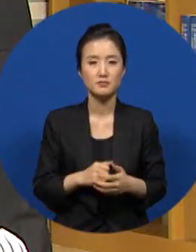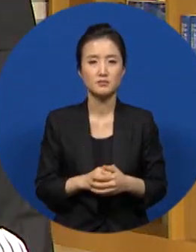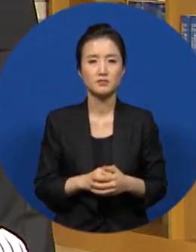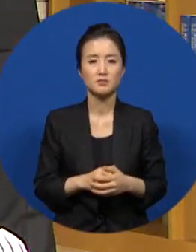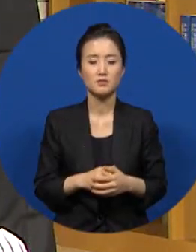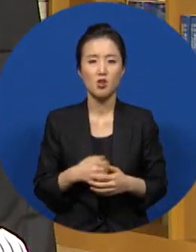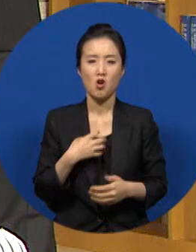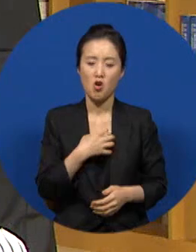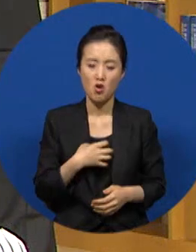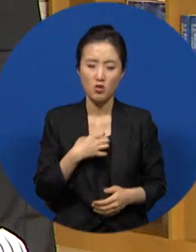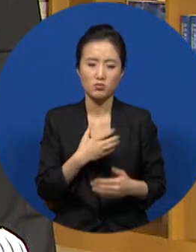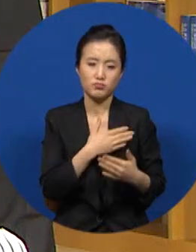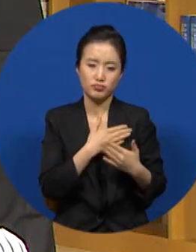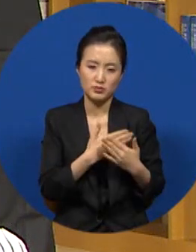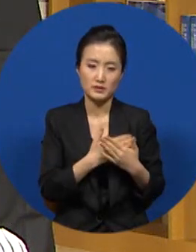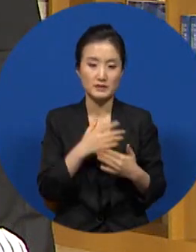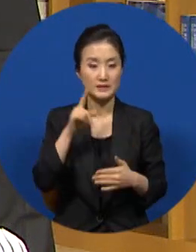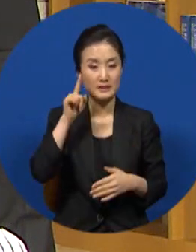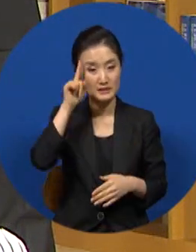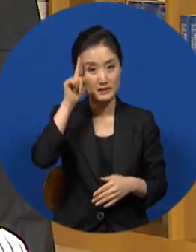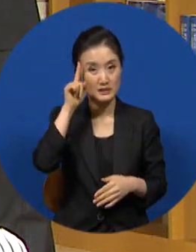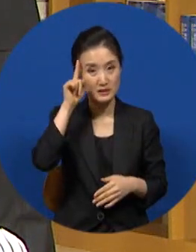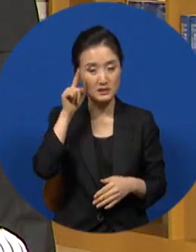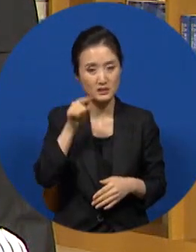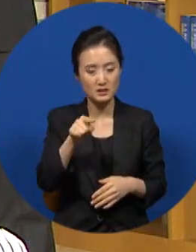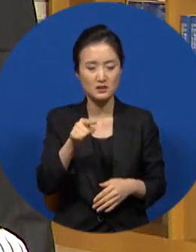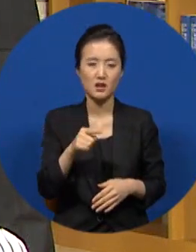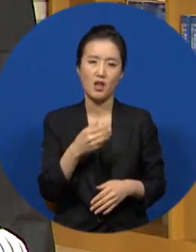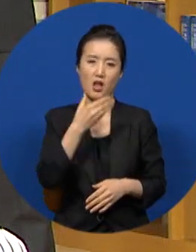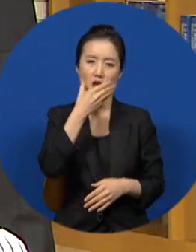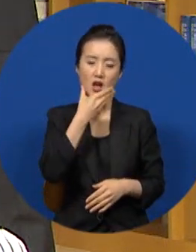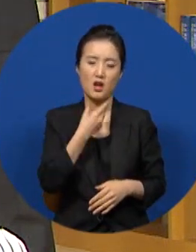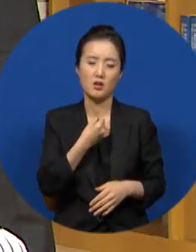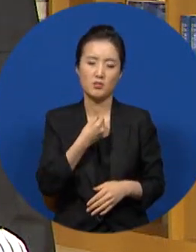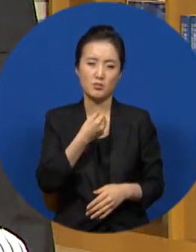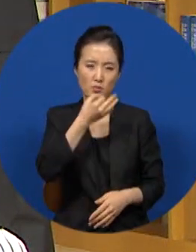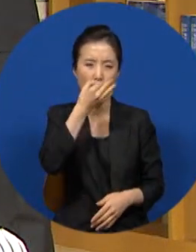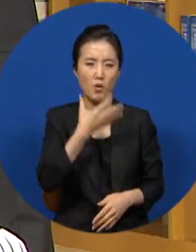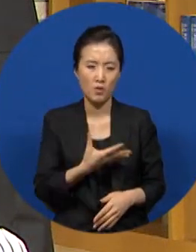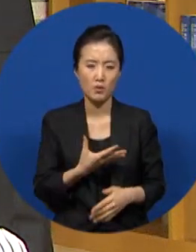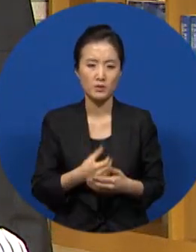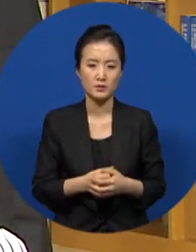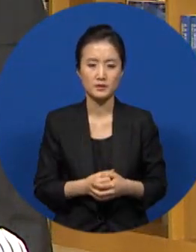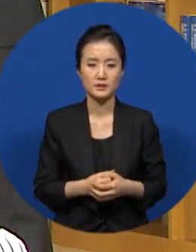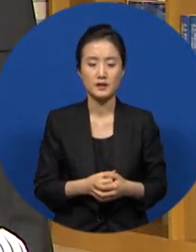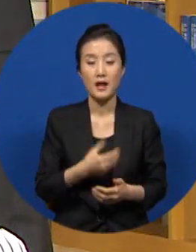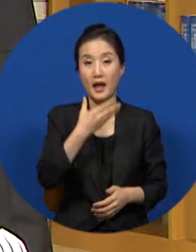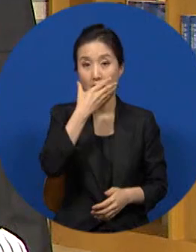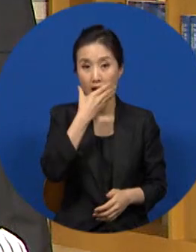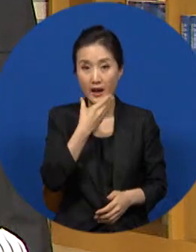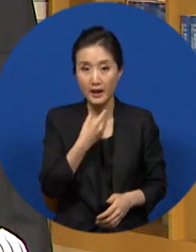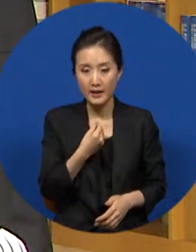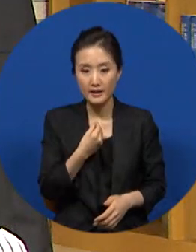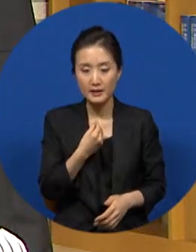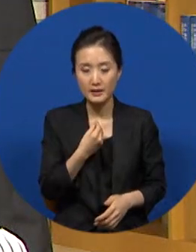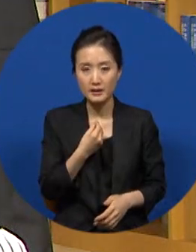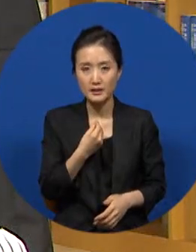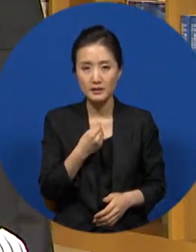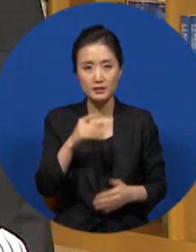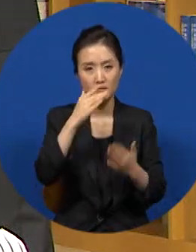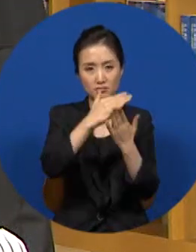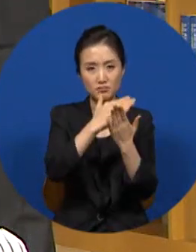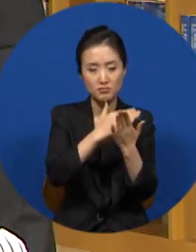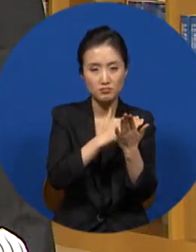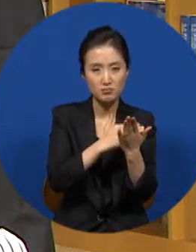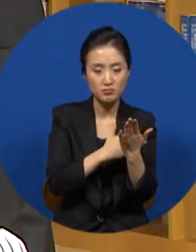불안, 스트레스가 이제 행복의 가장 큰 걸림돌이죠. 행복이라는 것이 다섯 가지 복, 오복의 구성인자를 봤더니 이제